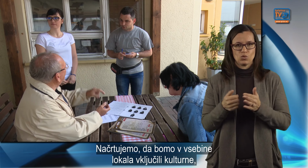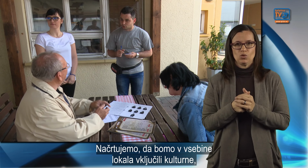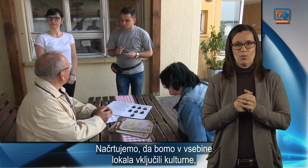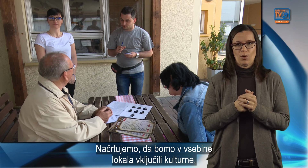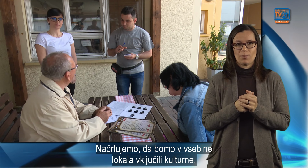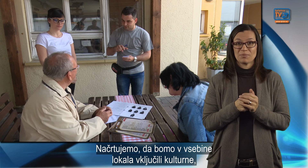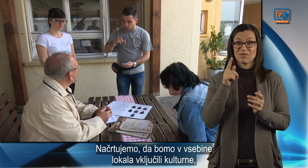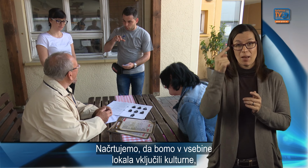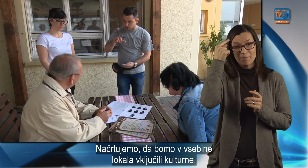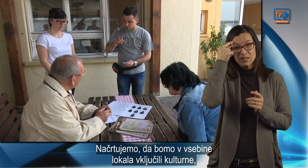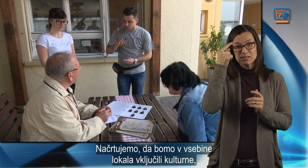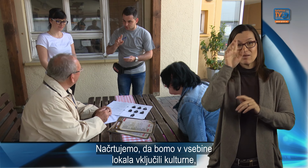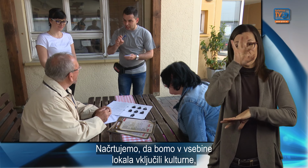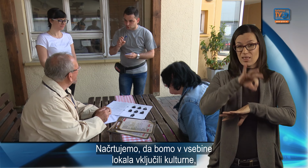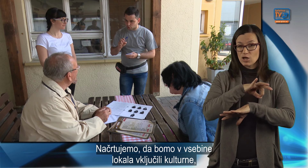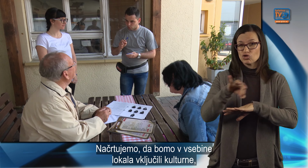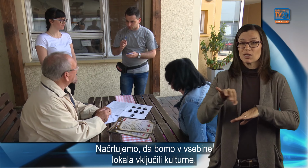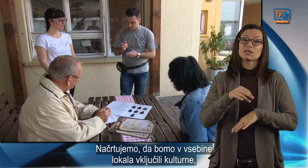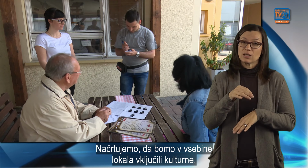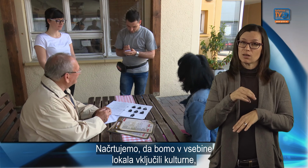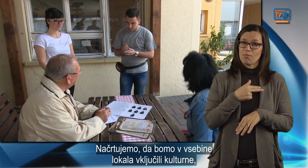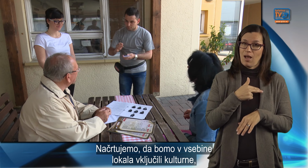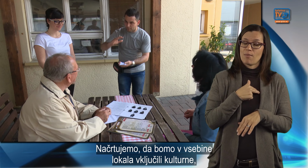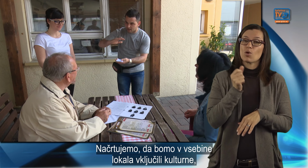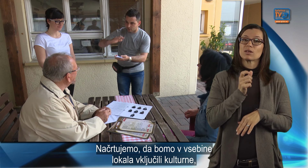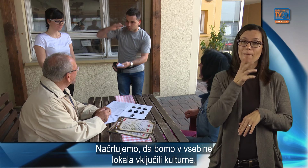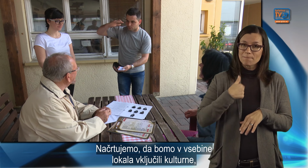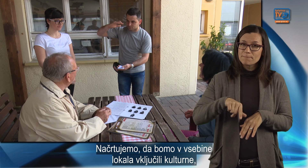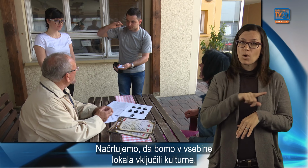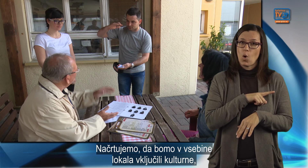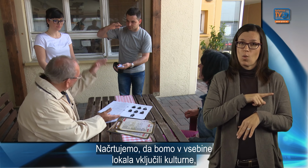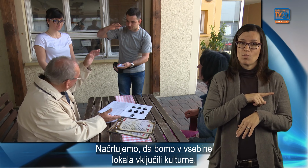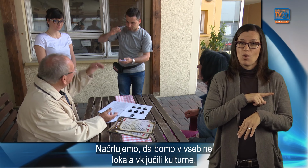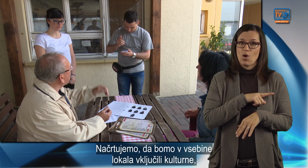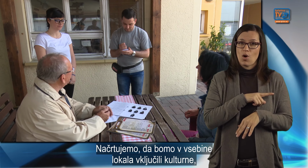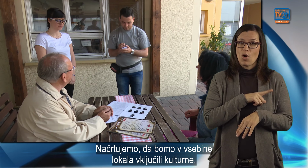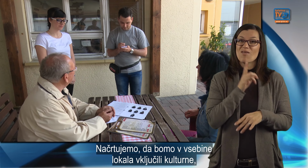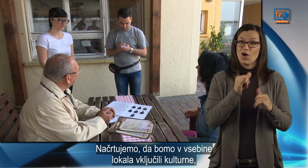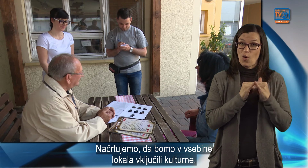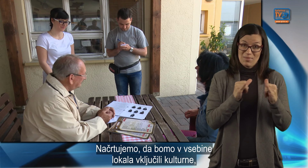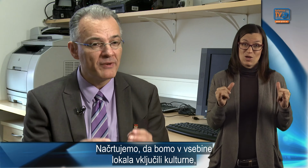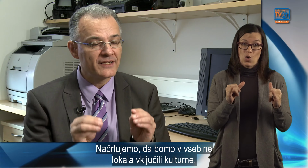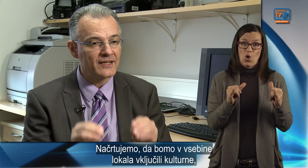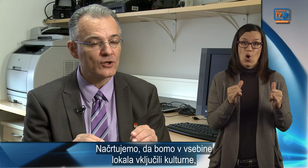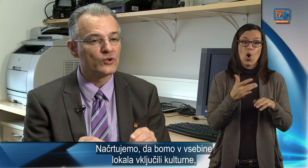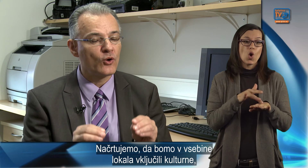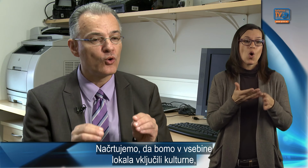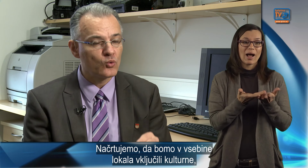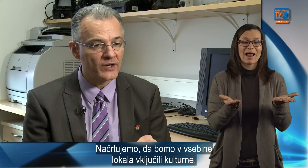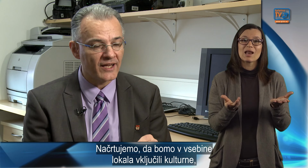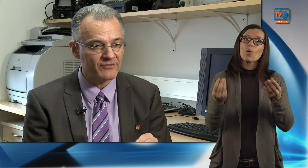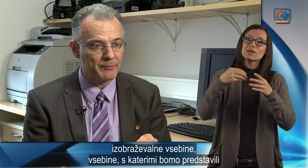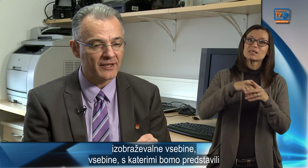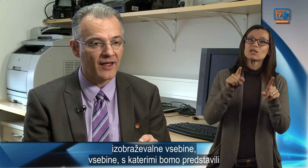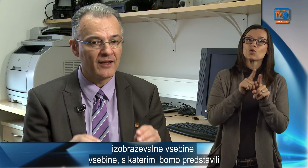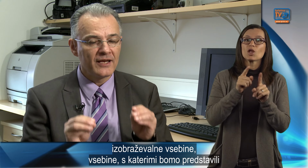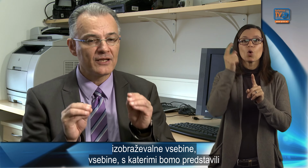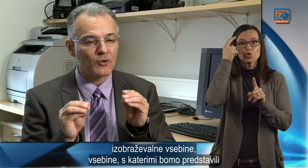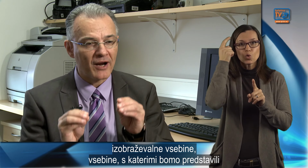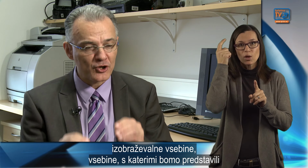v misli, v načrti, da bomo v obliko lokala umestili tudi kulturne